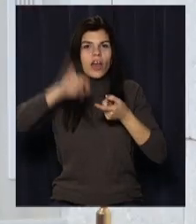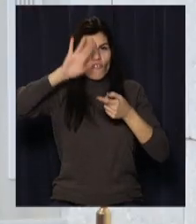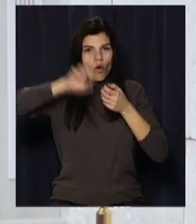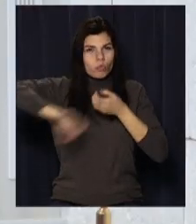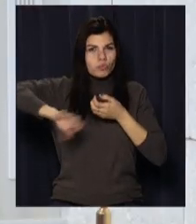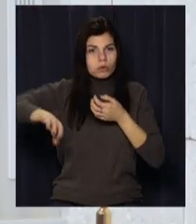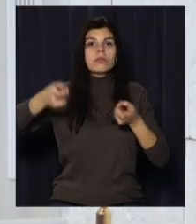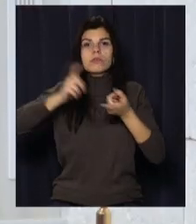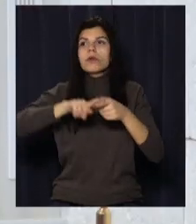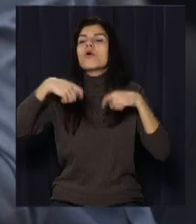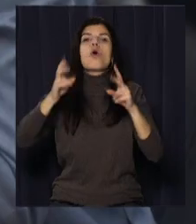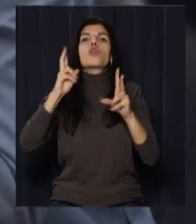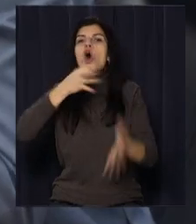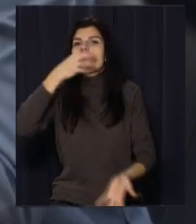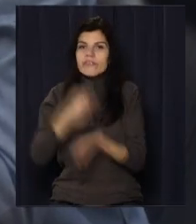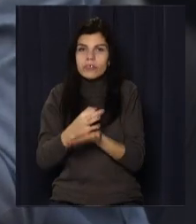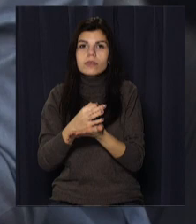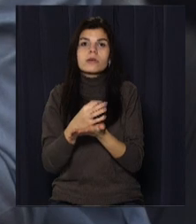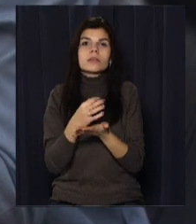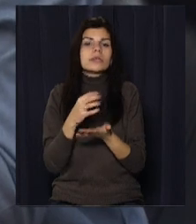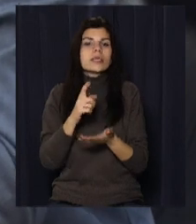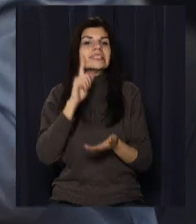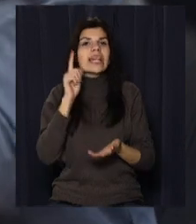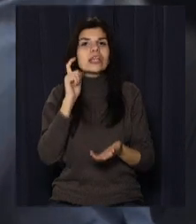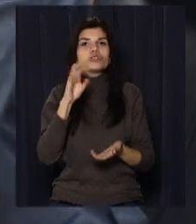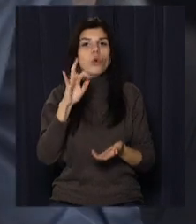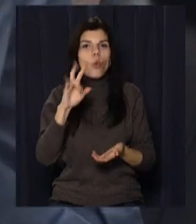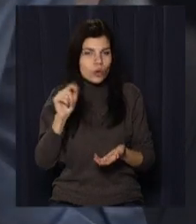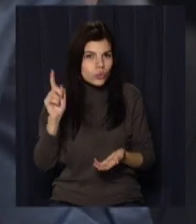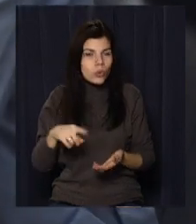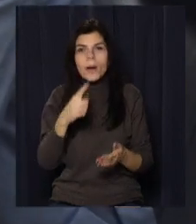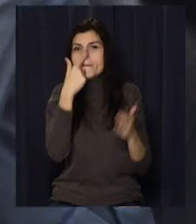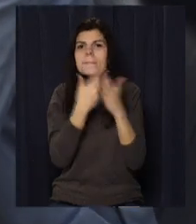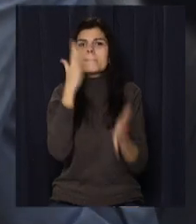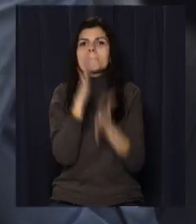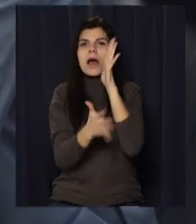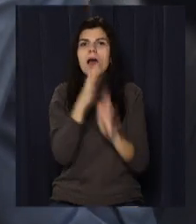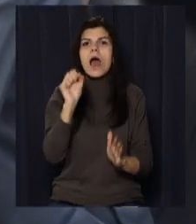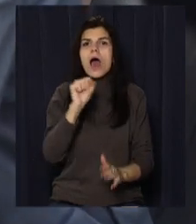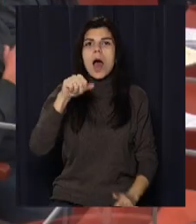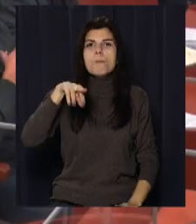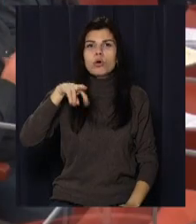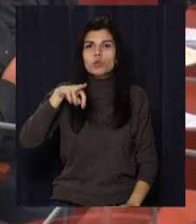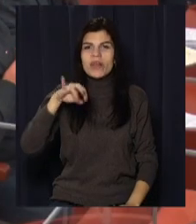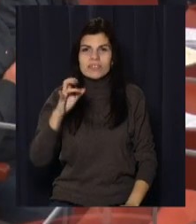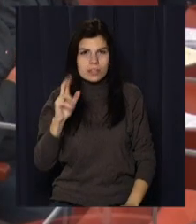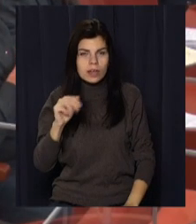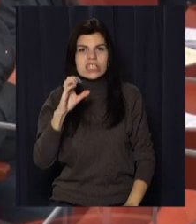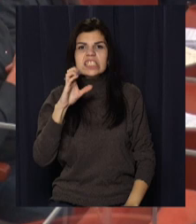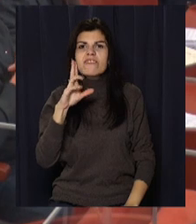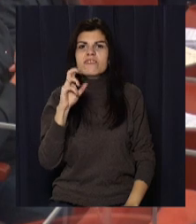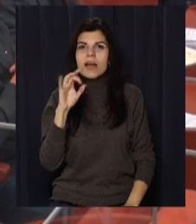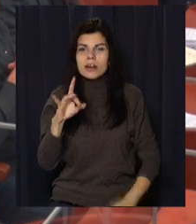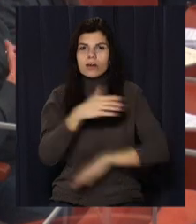профільного підприємства «Зелені зони». Це парк поблизу вулиці Апостолівської, а також сквер поблизу вулиці